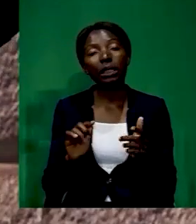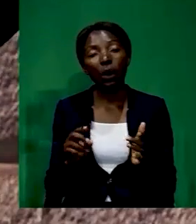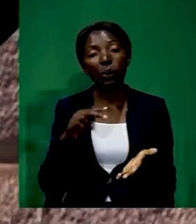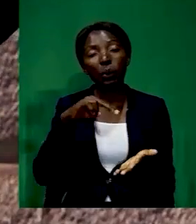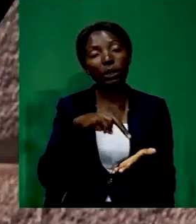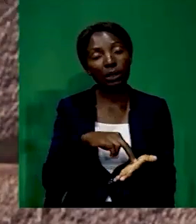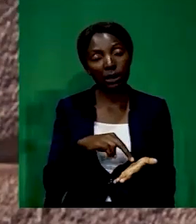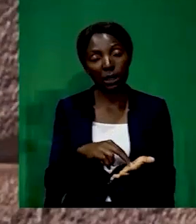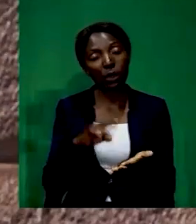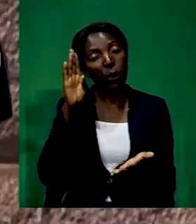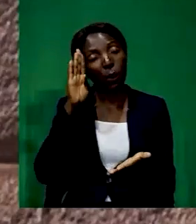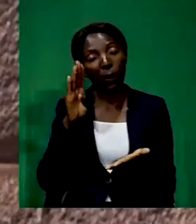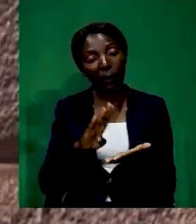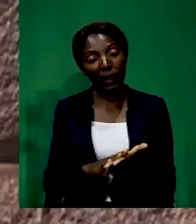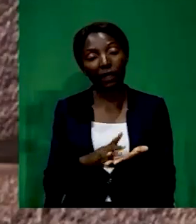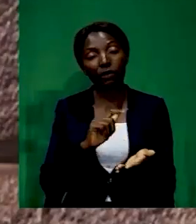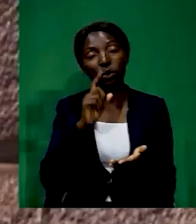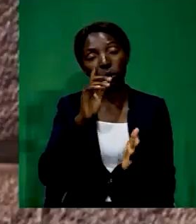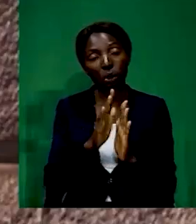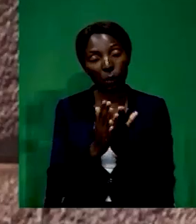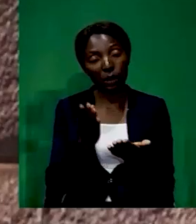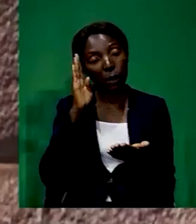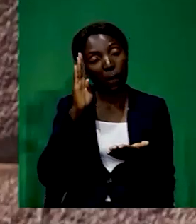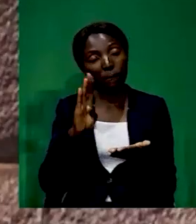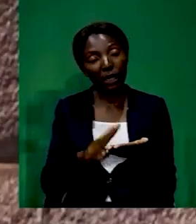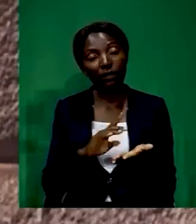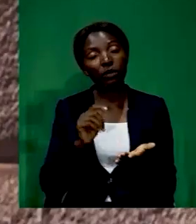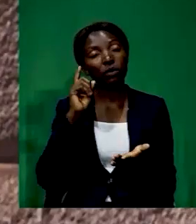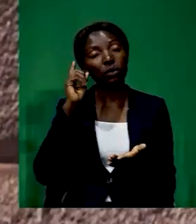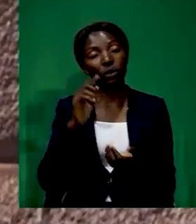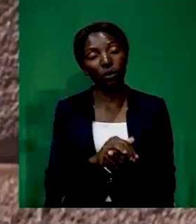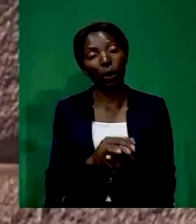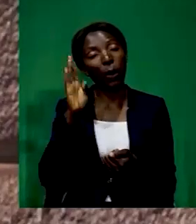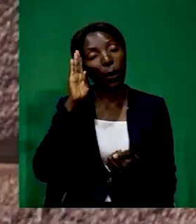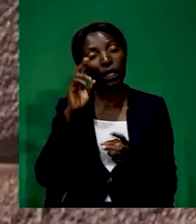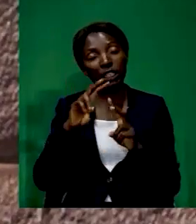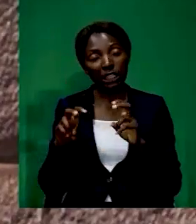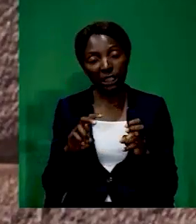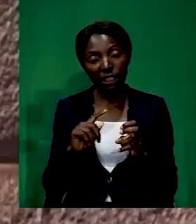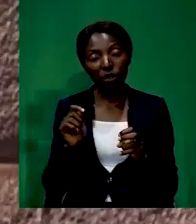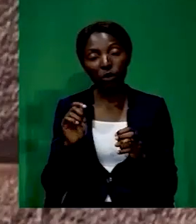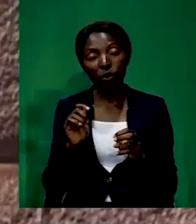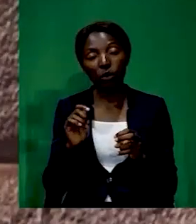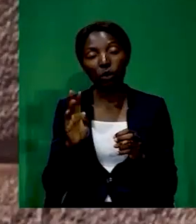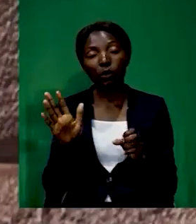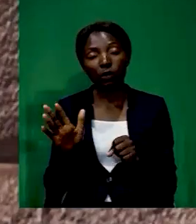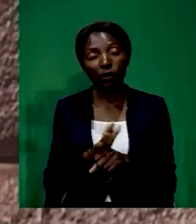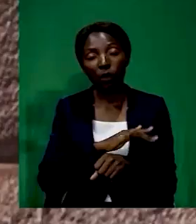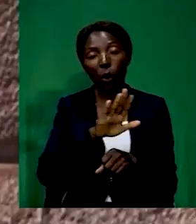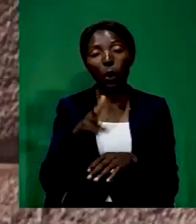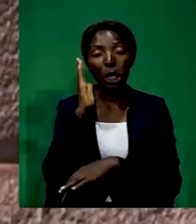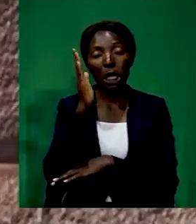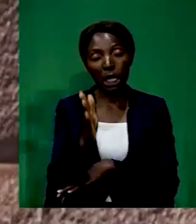tasimuka. Tinotenda kushoko irori. Tinotenda kwamuri Mwari. Tinotsvaga kuzadziswa kwekururama